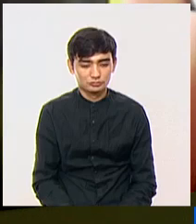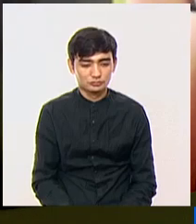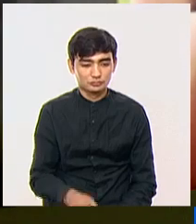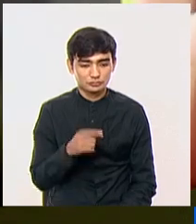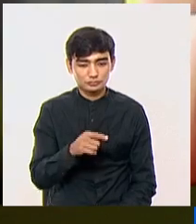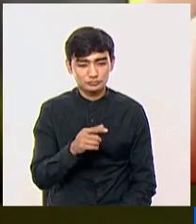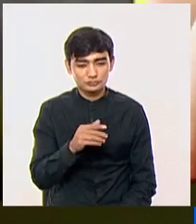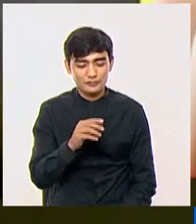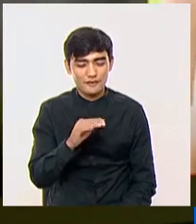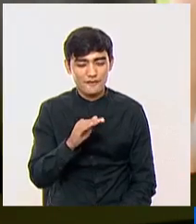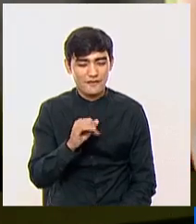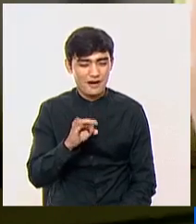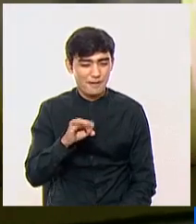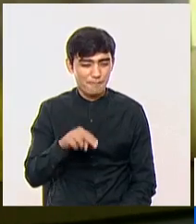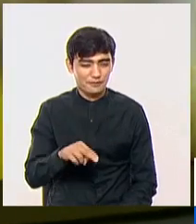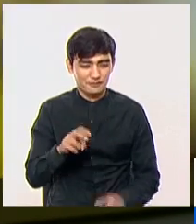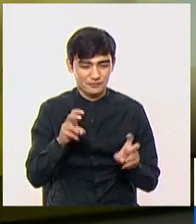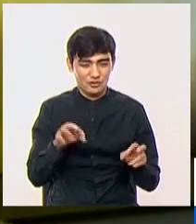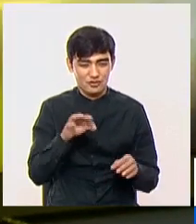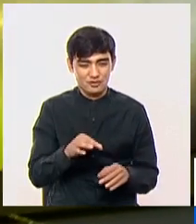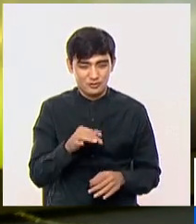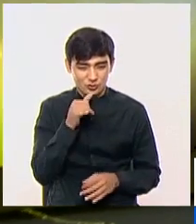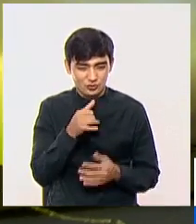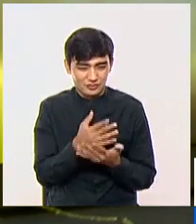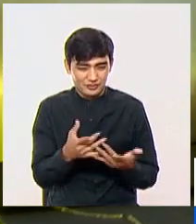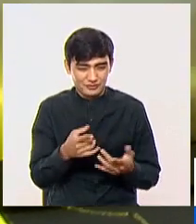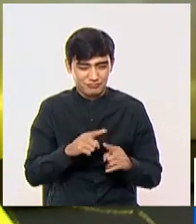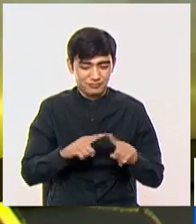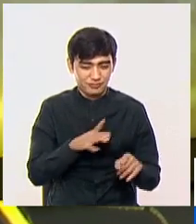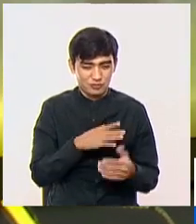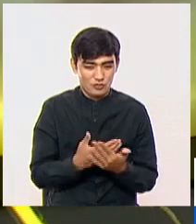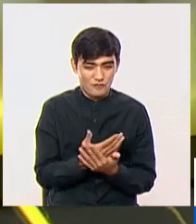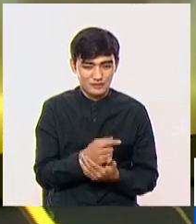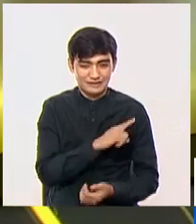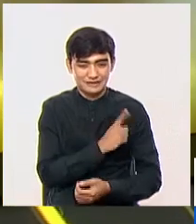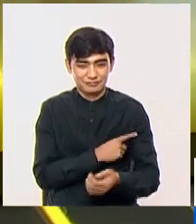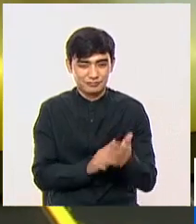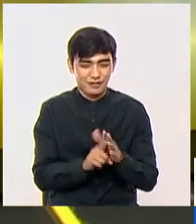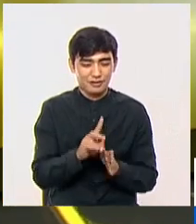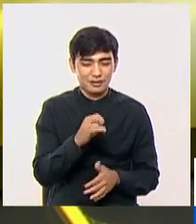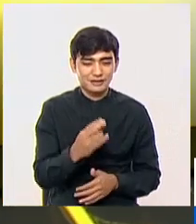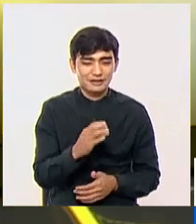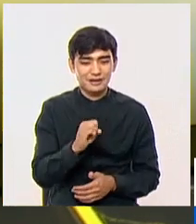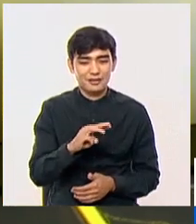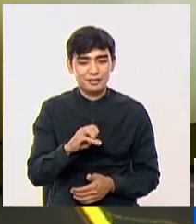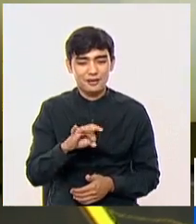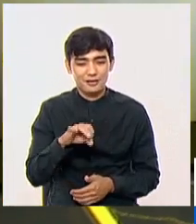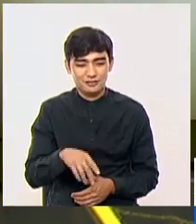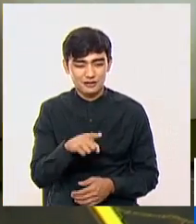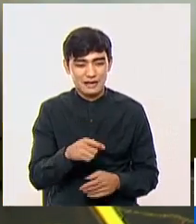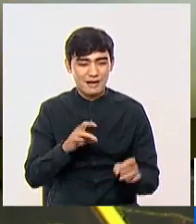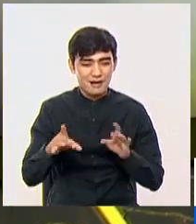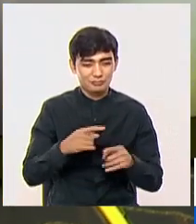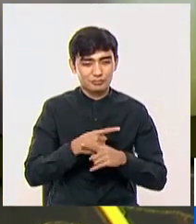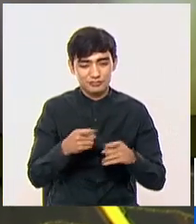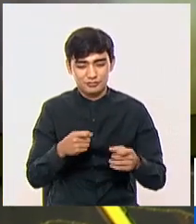Жидкости для вейпов теперь попадают под акцизы. В стране вступил в силу национальный стандарт, регламентирующий эту